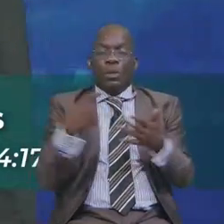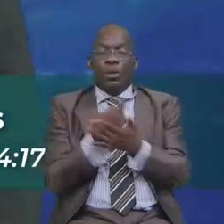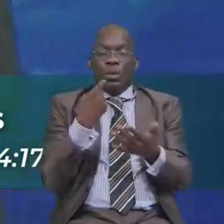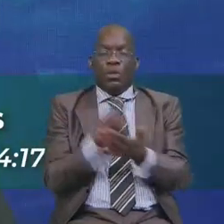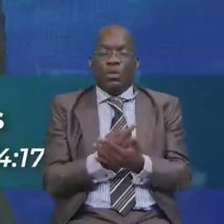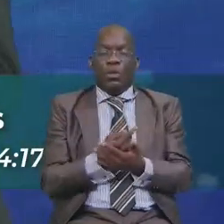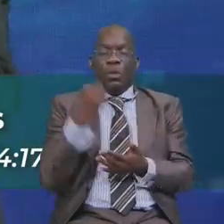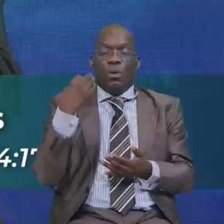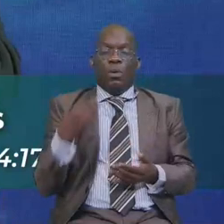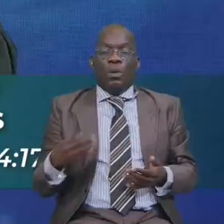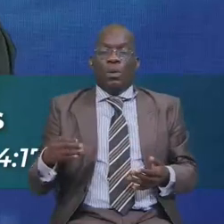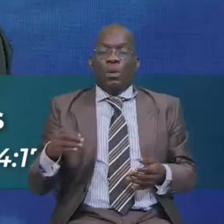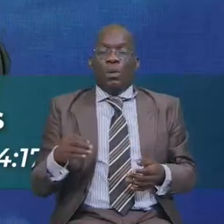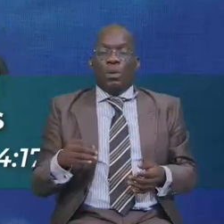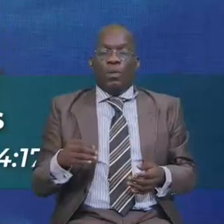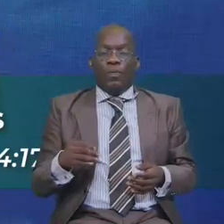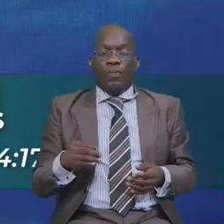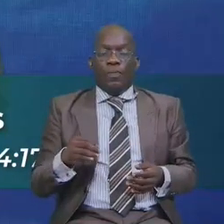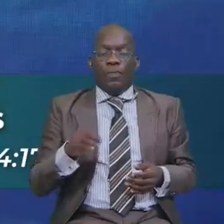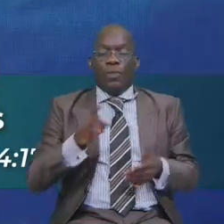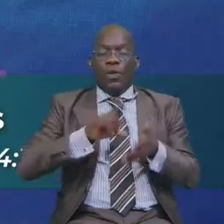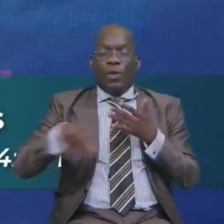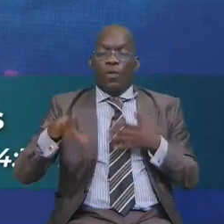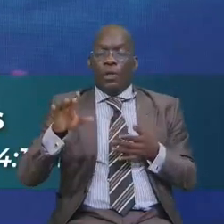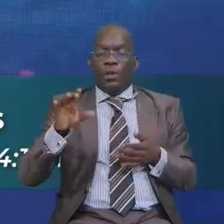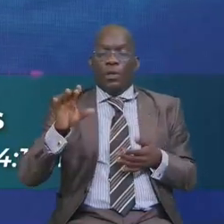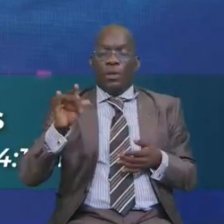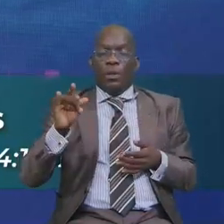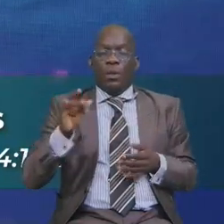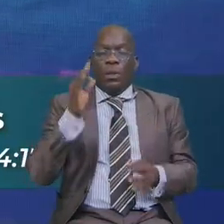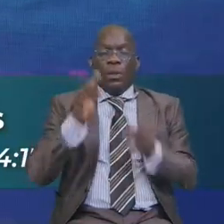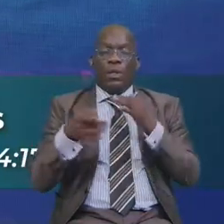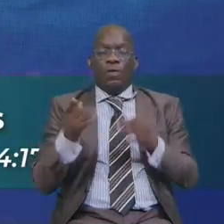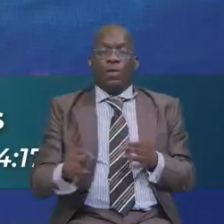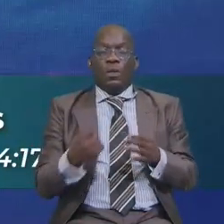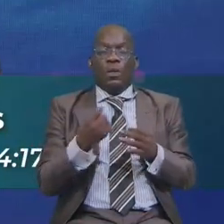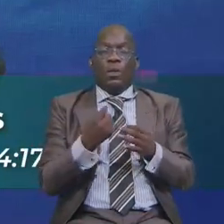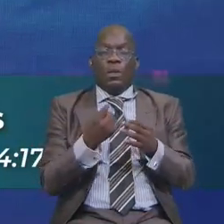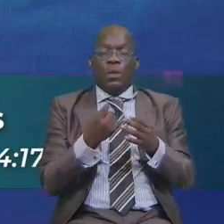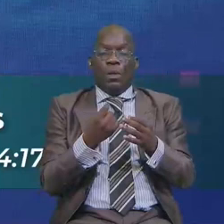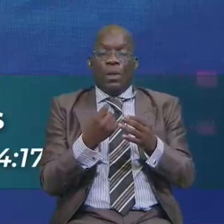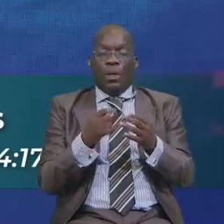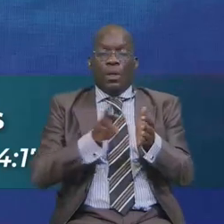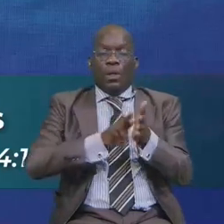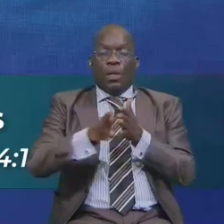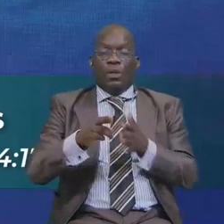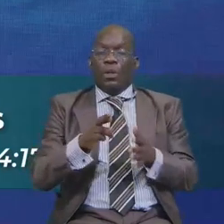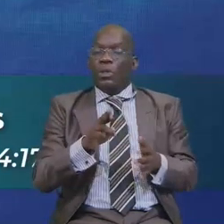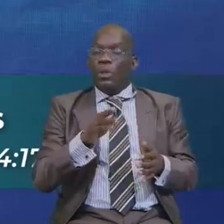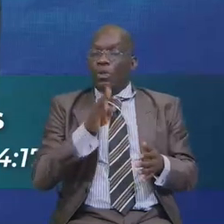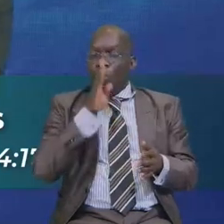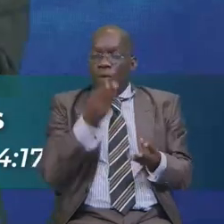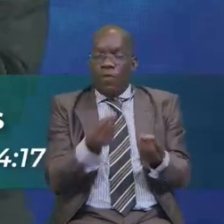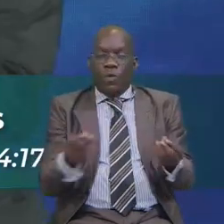Verset 18. Et si le juste se sauve avec peine, que deviendront l'impie et